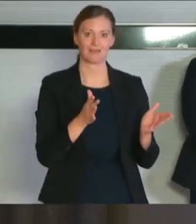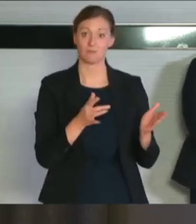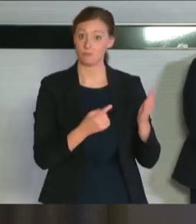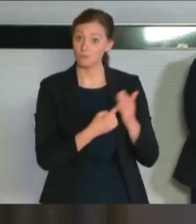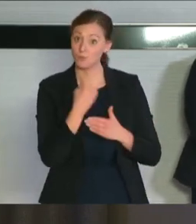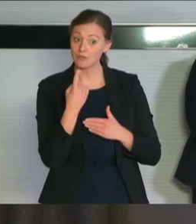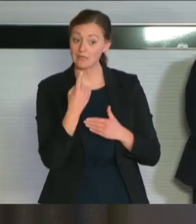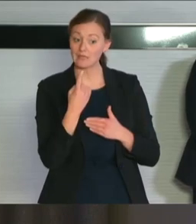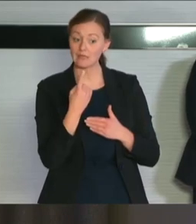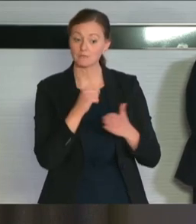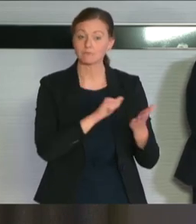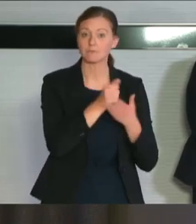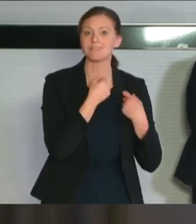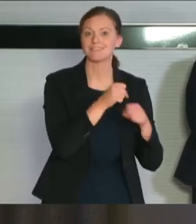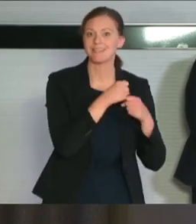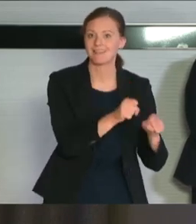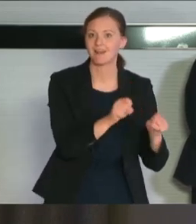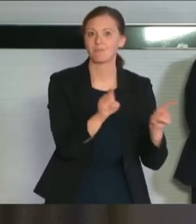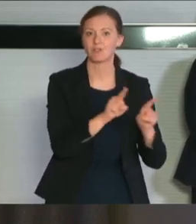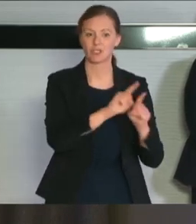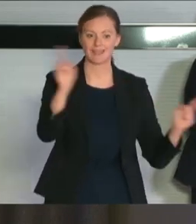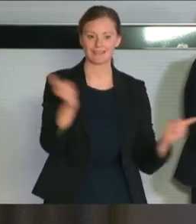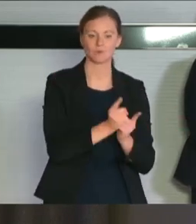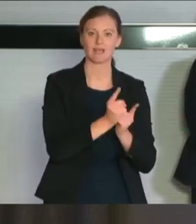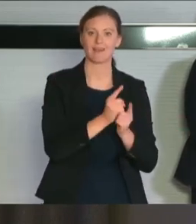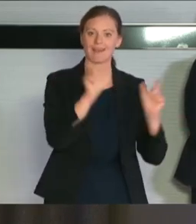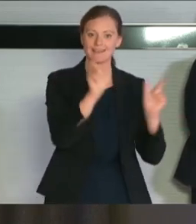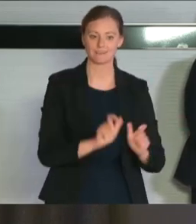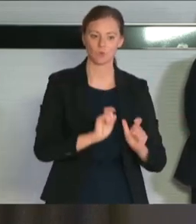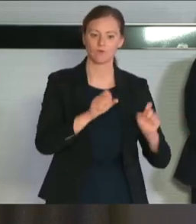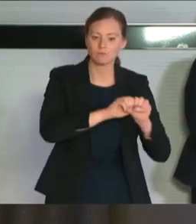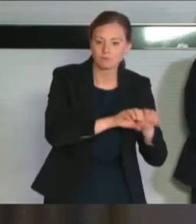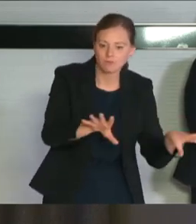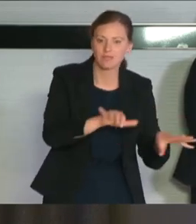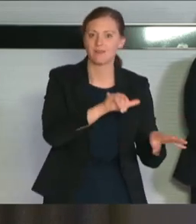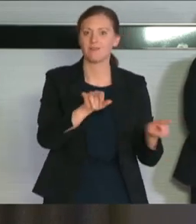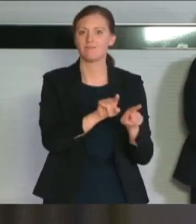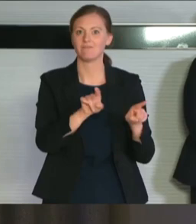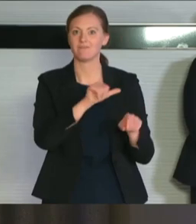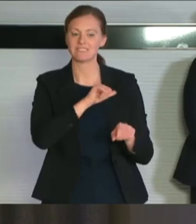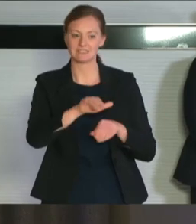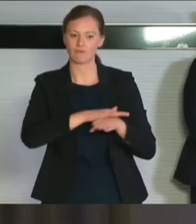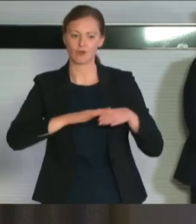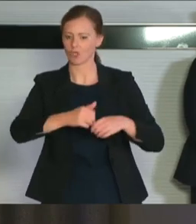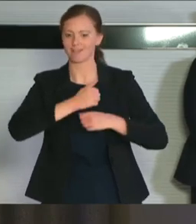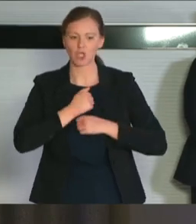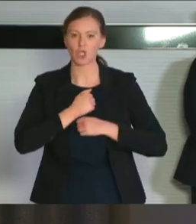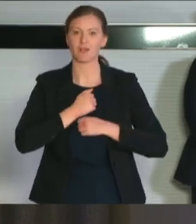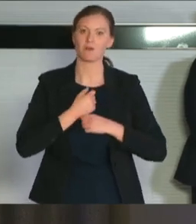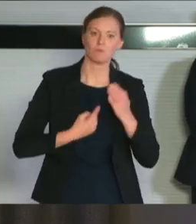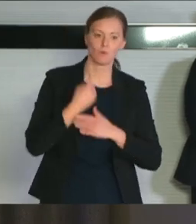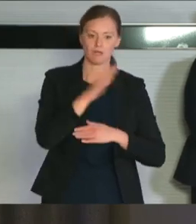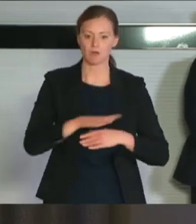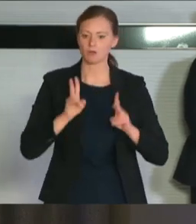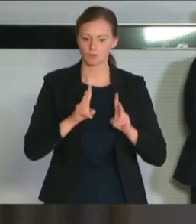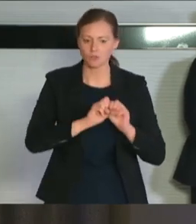innføre tiltak som gjør at vi reduserer risikoen for smittespredning hvis vi ikke er trygge nok på at ikke barn representerer en rolle. Så her handler